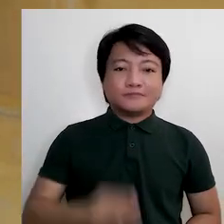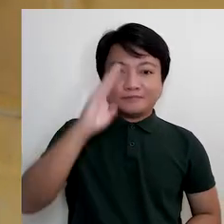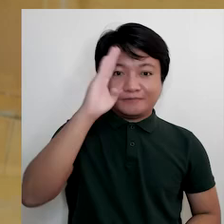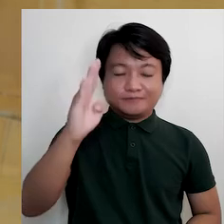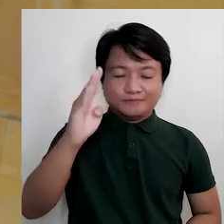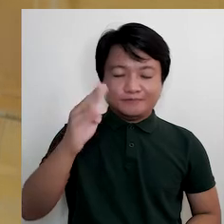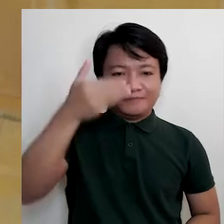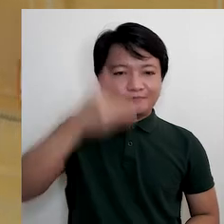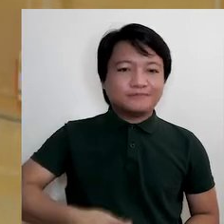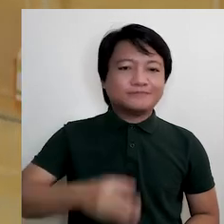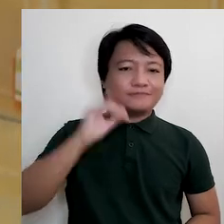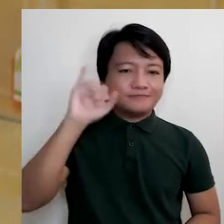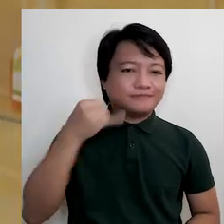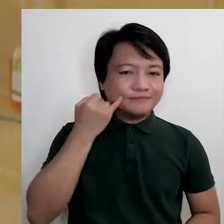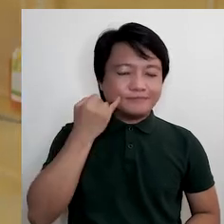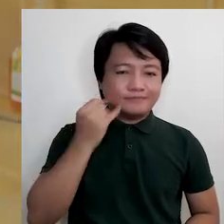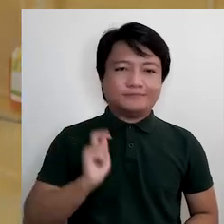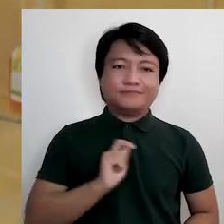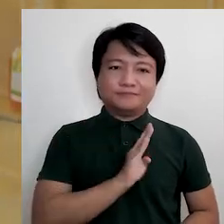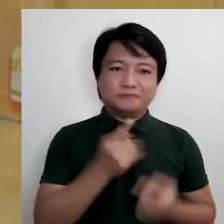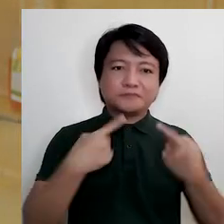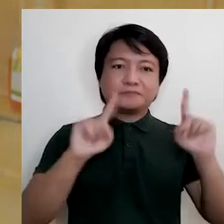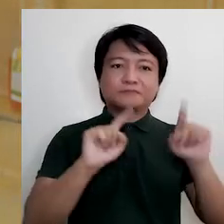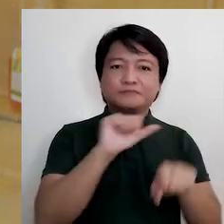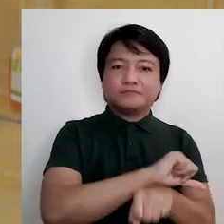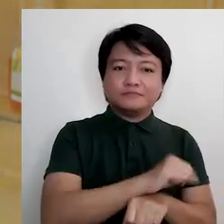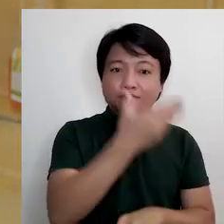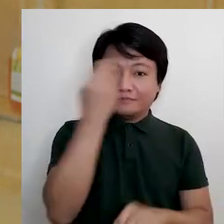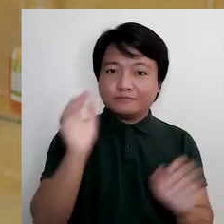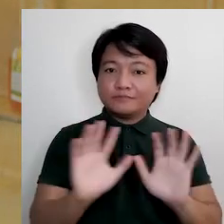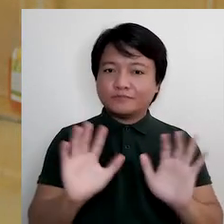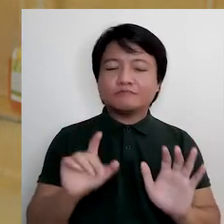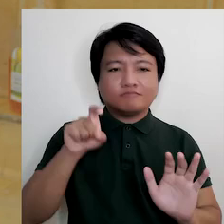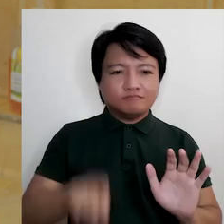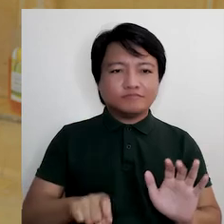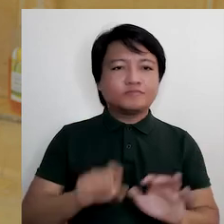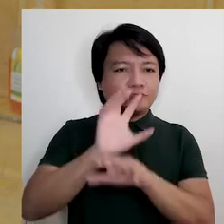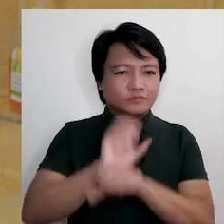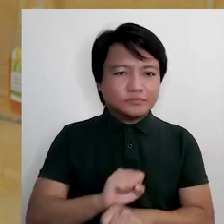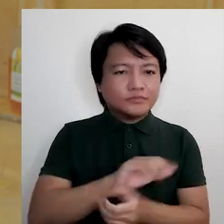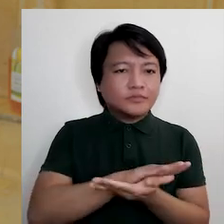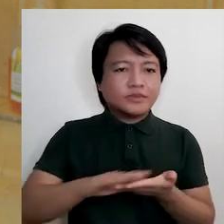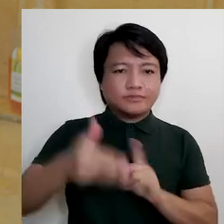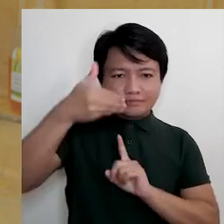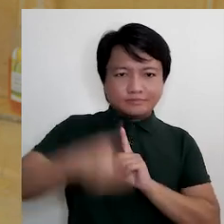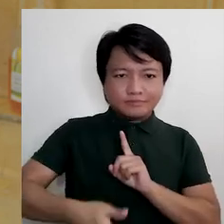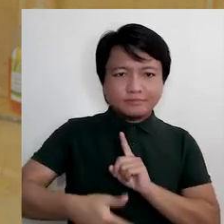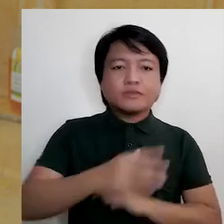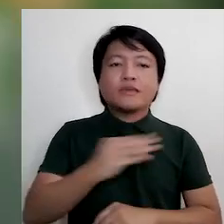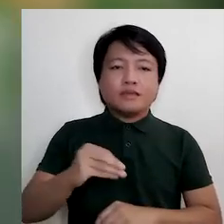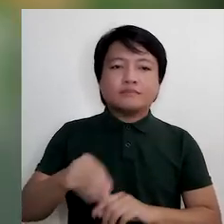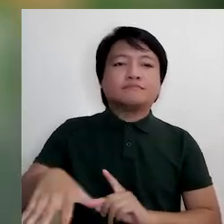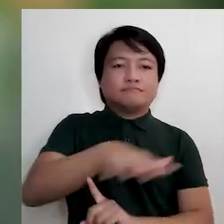Hello, ako si Jen, isa ring TB survivor. Huwag kalimutan, panatilihing malinis ang sarili at